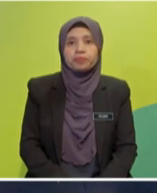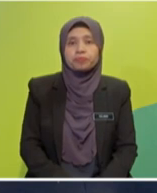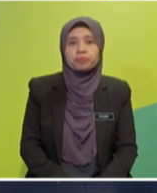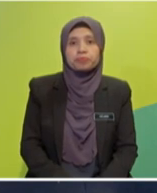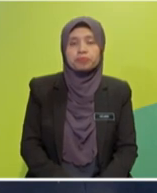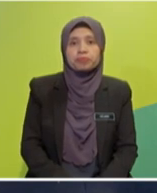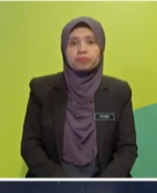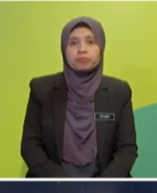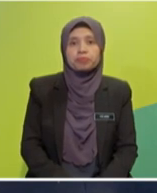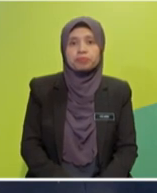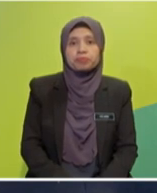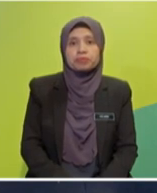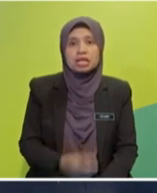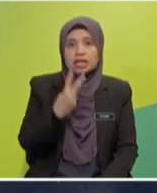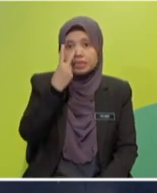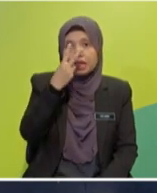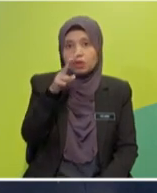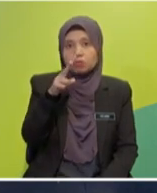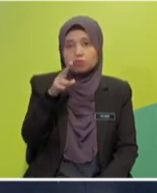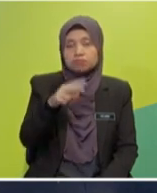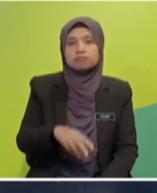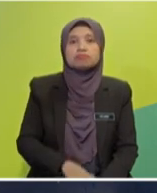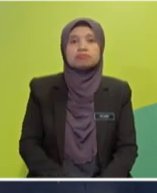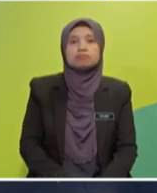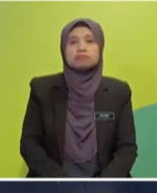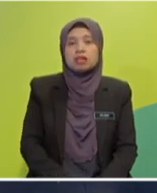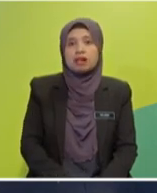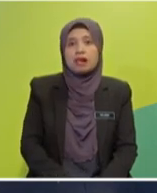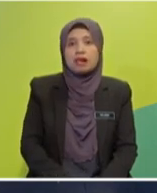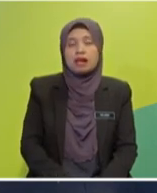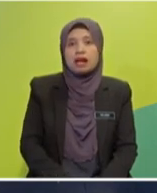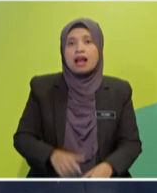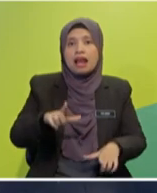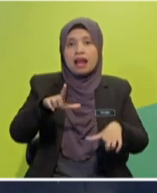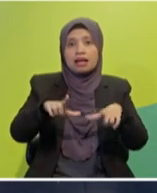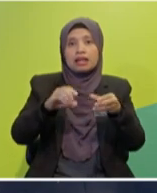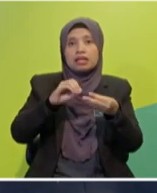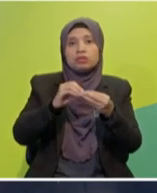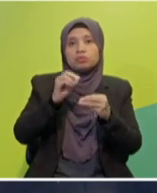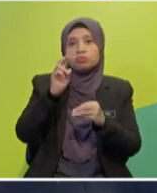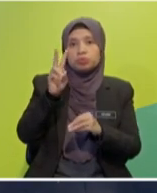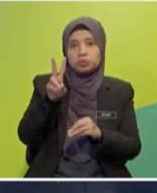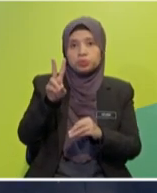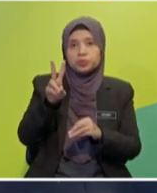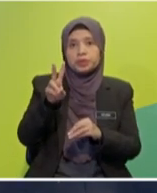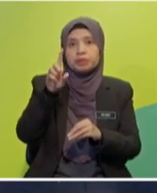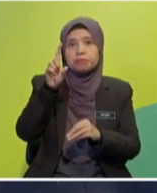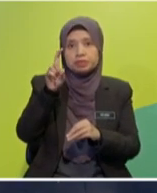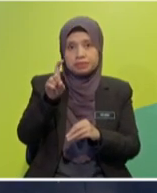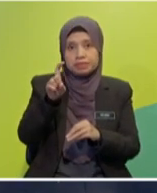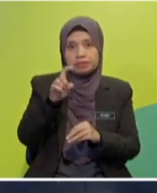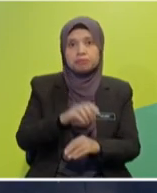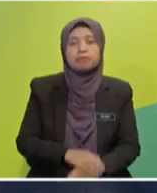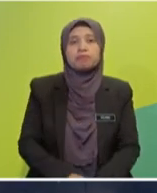dekat bahagian sini. Okey, dah selesai. Step. Okey, langkah yang kedua. Apa yang perlu kita lakukan